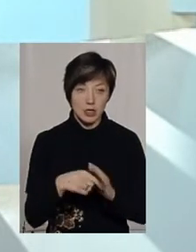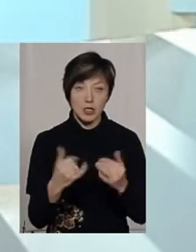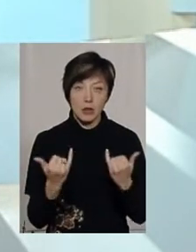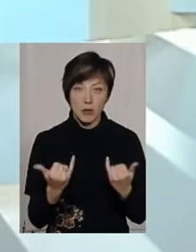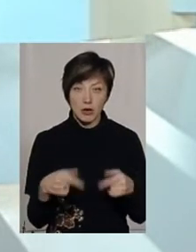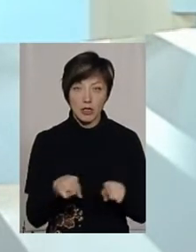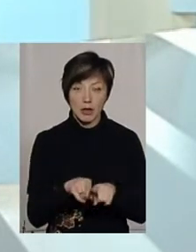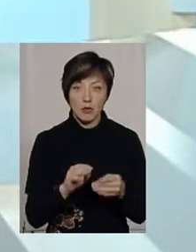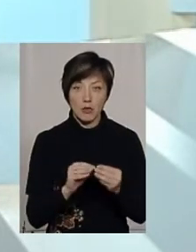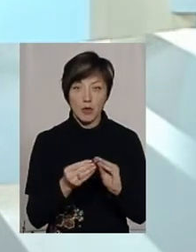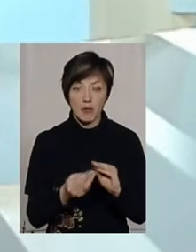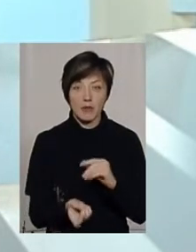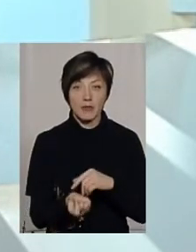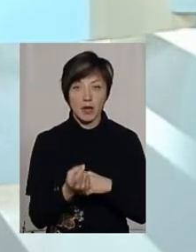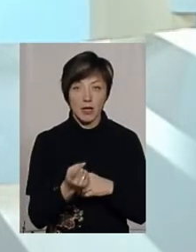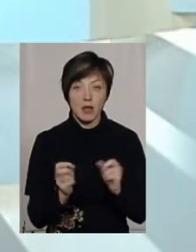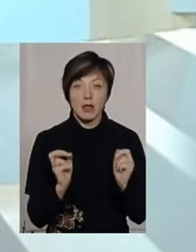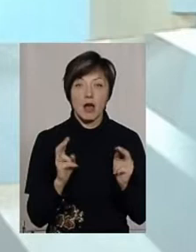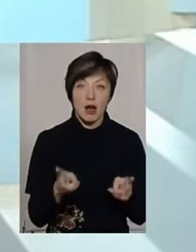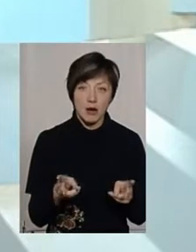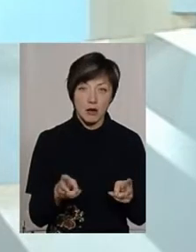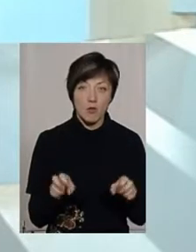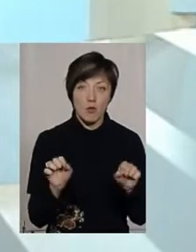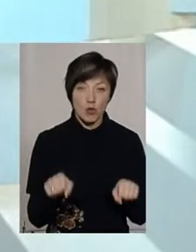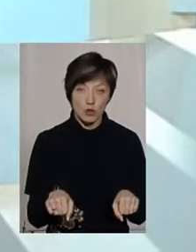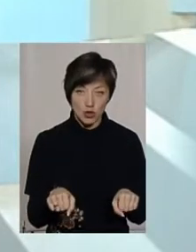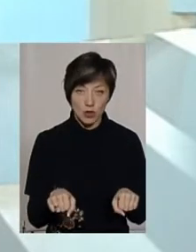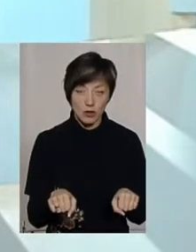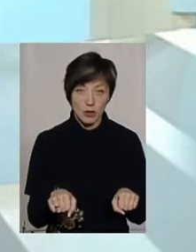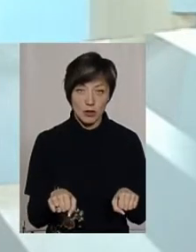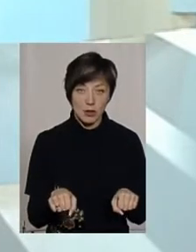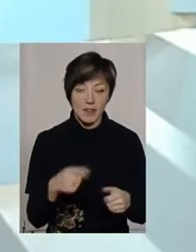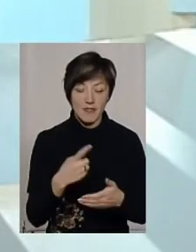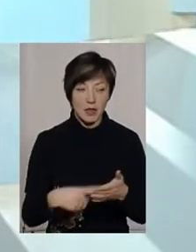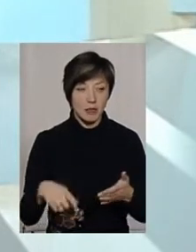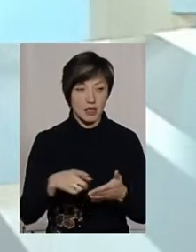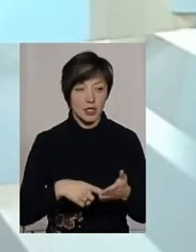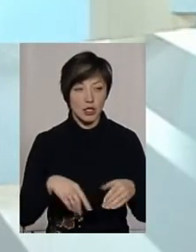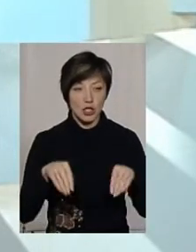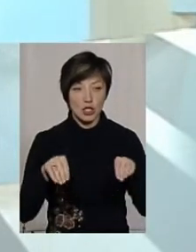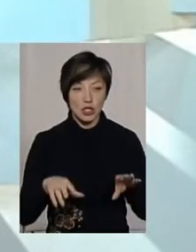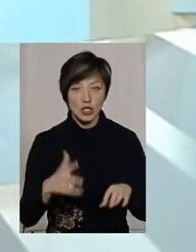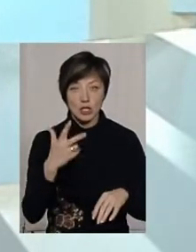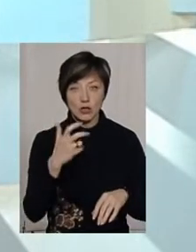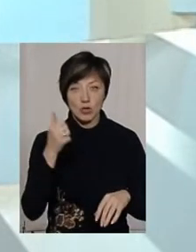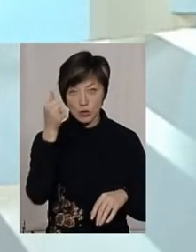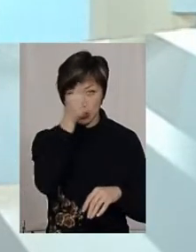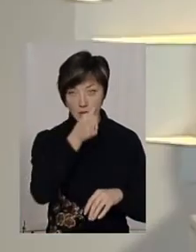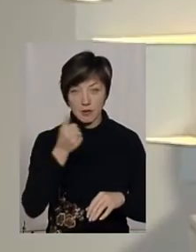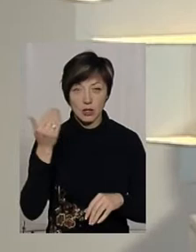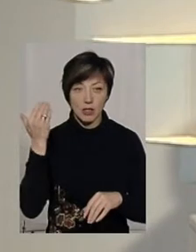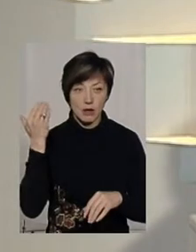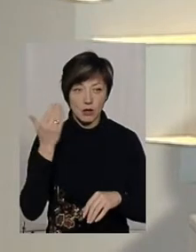Значить, тепер отакі проблеми виникають. Як можна відмінити рішення 300-літньої